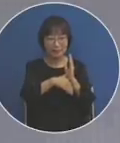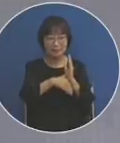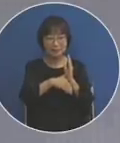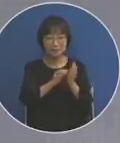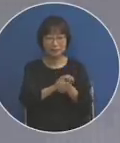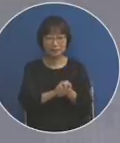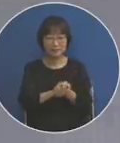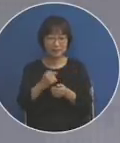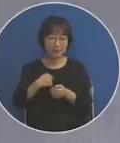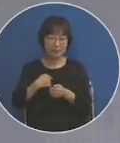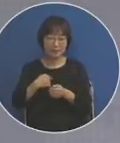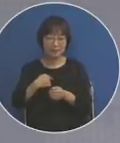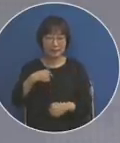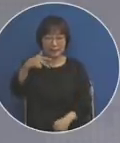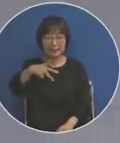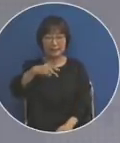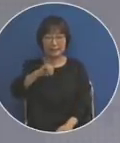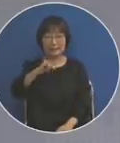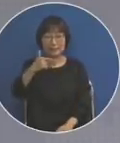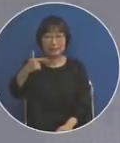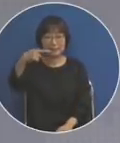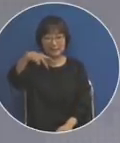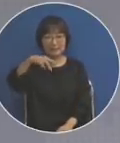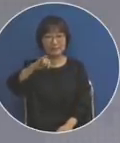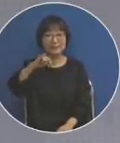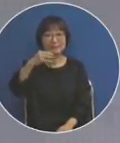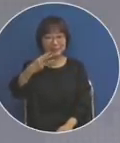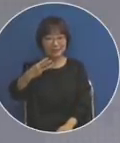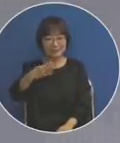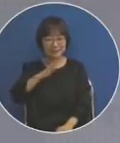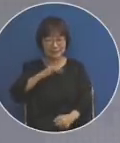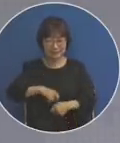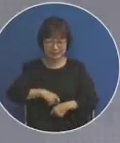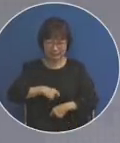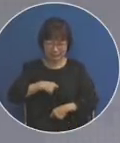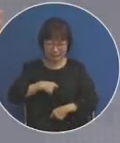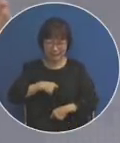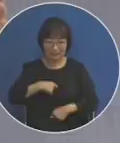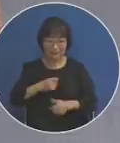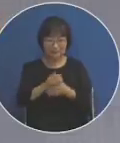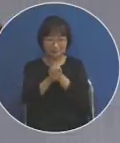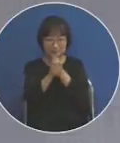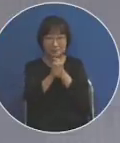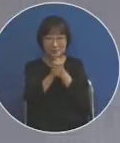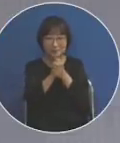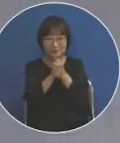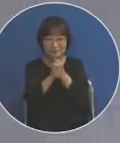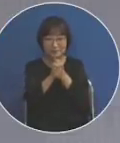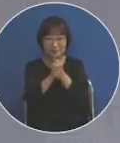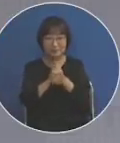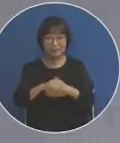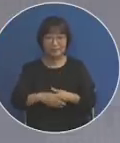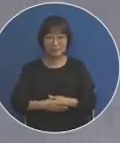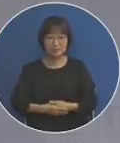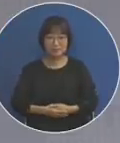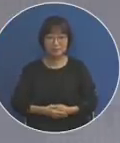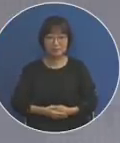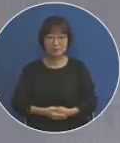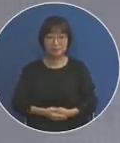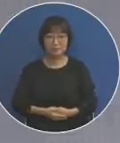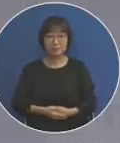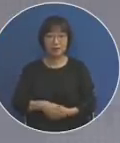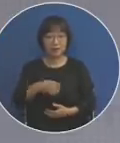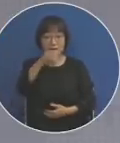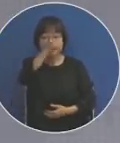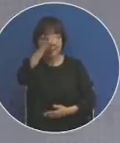행함을 못하지만 진실이거든요. The prayer that you give on your daily 그렇잖아요. basis, that's what you give. 장로님들이 다 실천 모임도 강단에서 막 기도하는 그